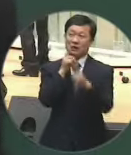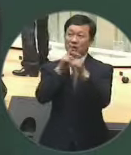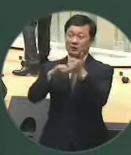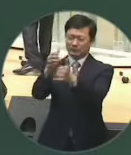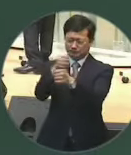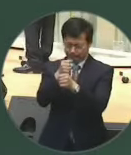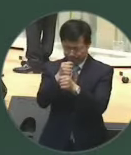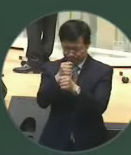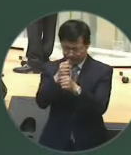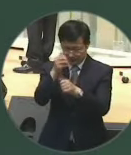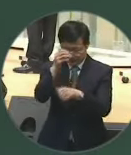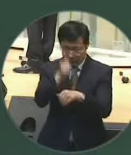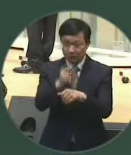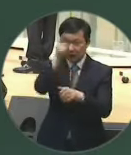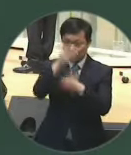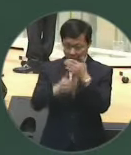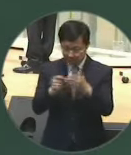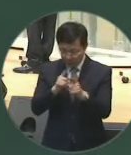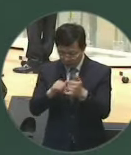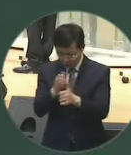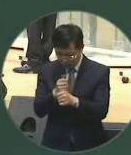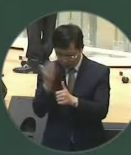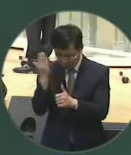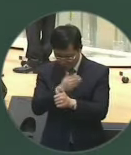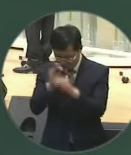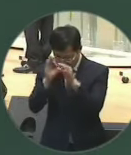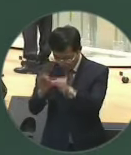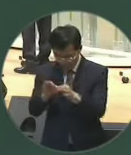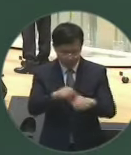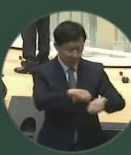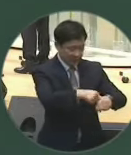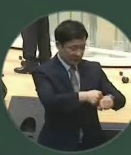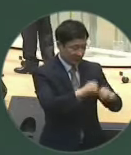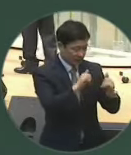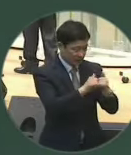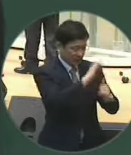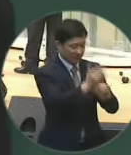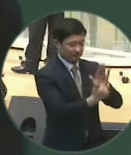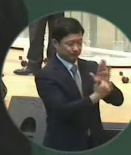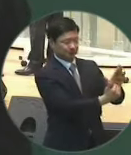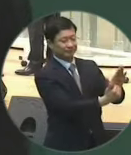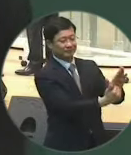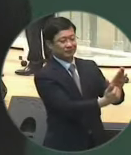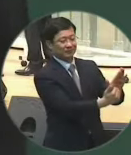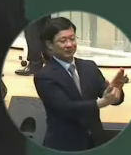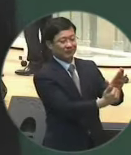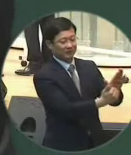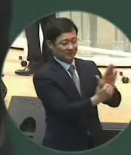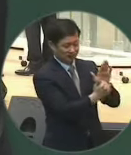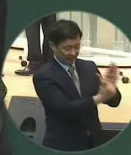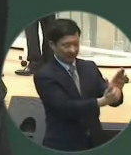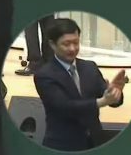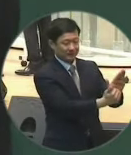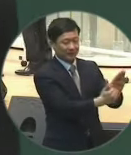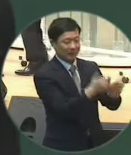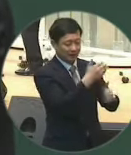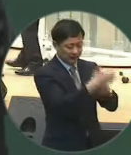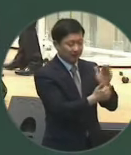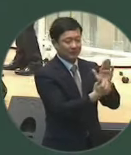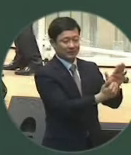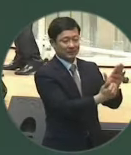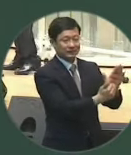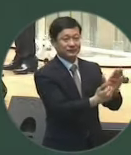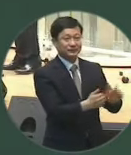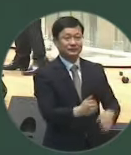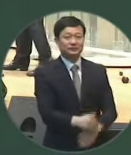하나님은 재앙을 막으셨다. You have no strength at all, but you're holding on to the covenant, and then God will completely block the disasters.